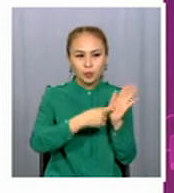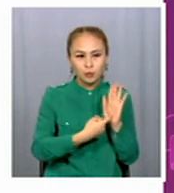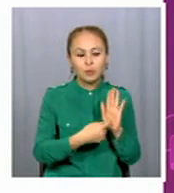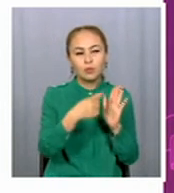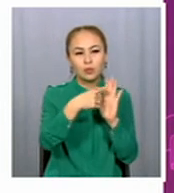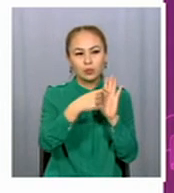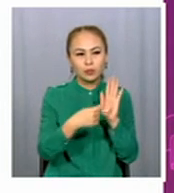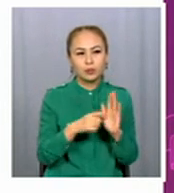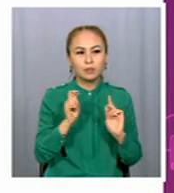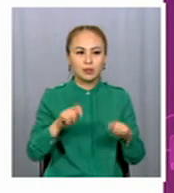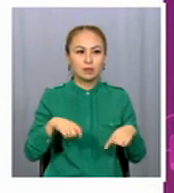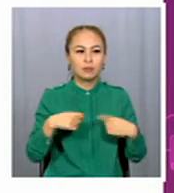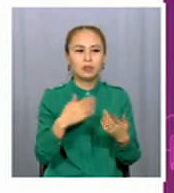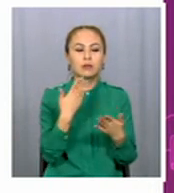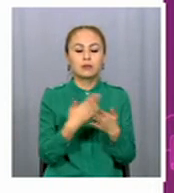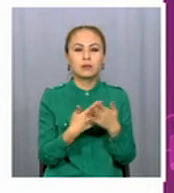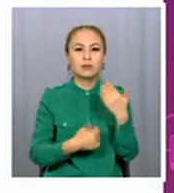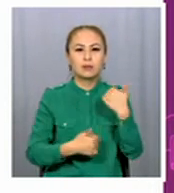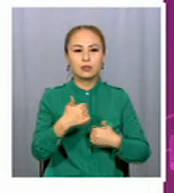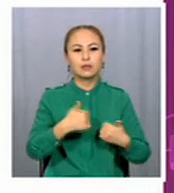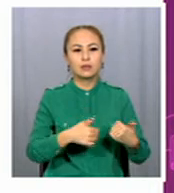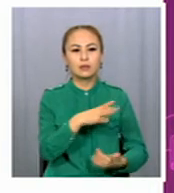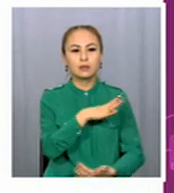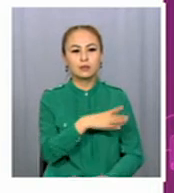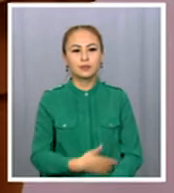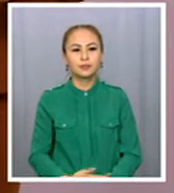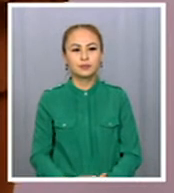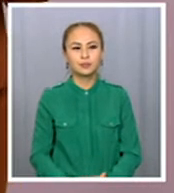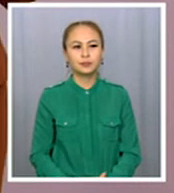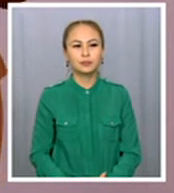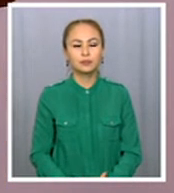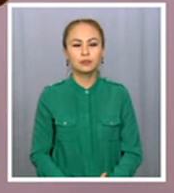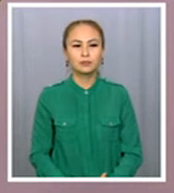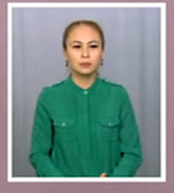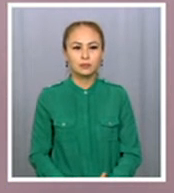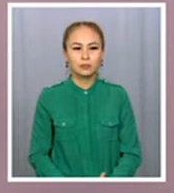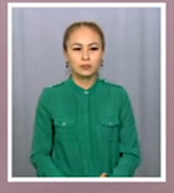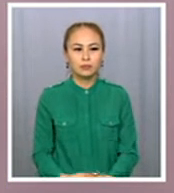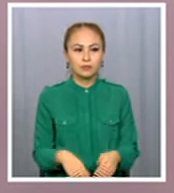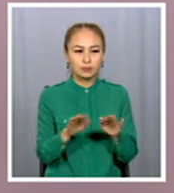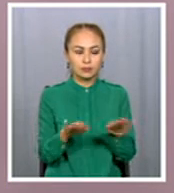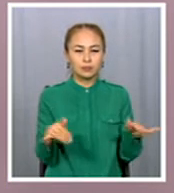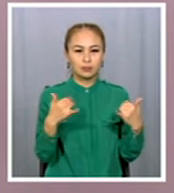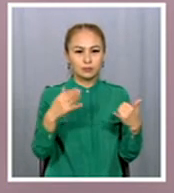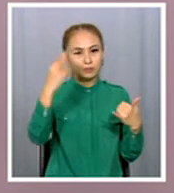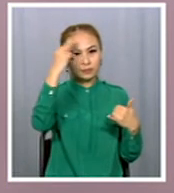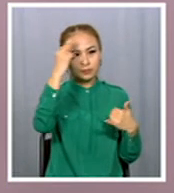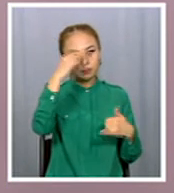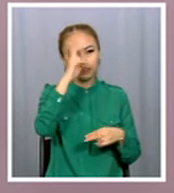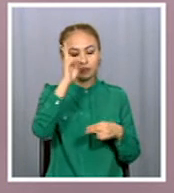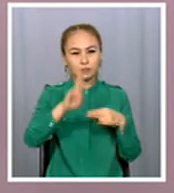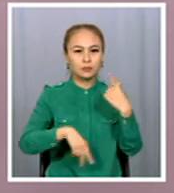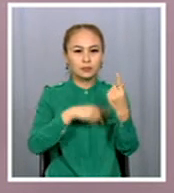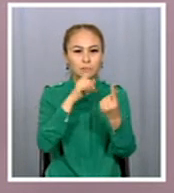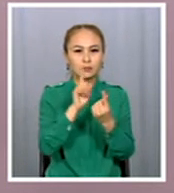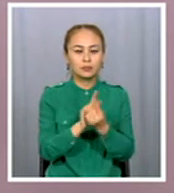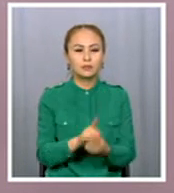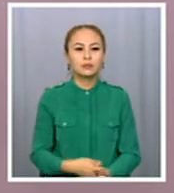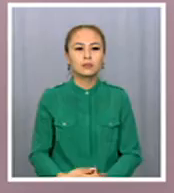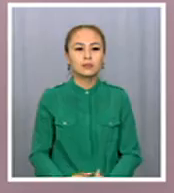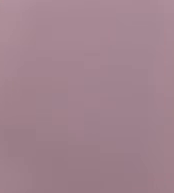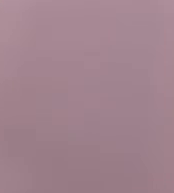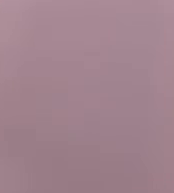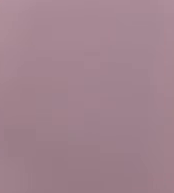көбейту мен бөлуге берілген мысалдарды салыстырдыңдар. Балалар, бүгінгі сабағымыз аяқталды. Келесі сабақта кездескенше